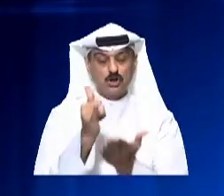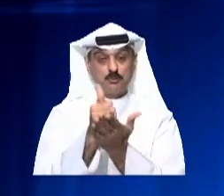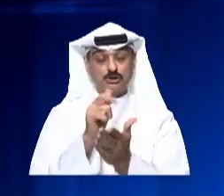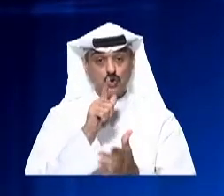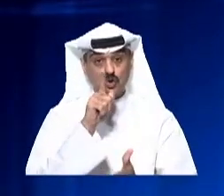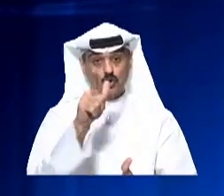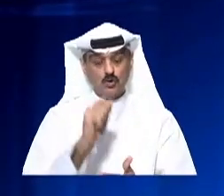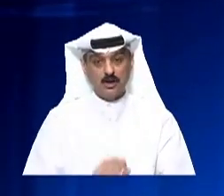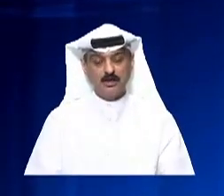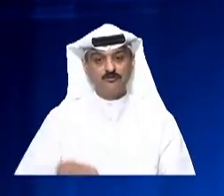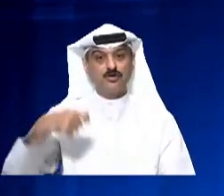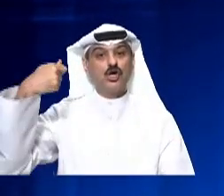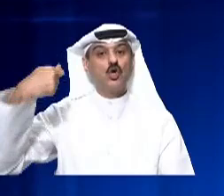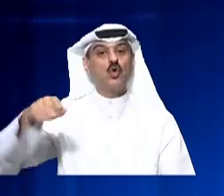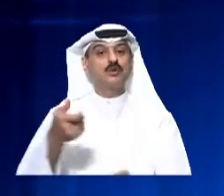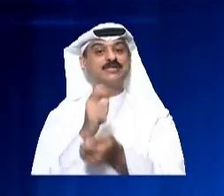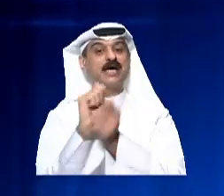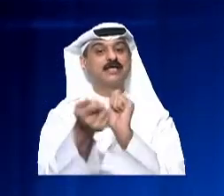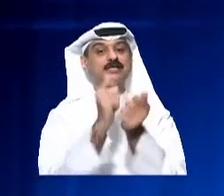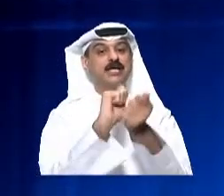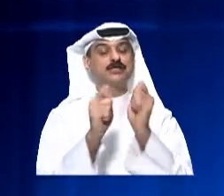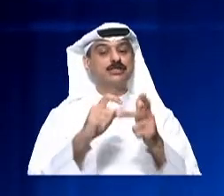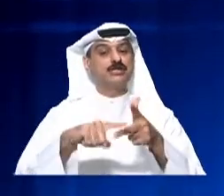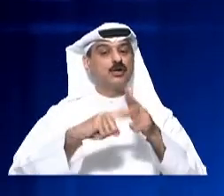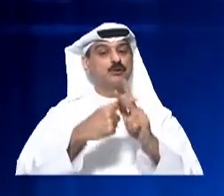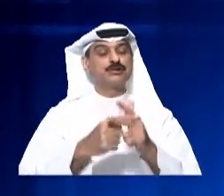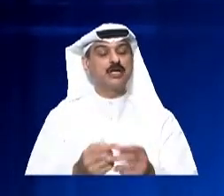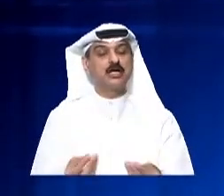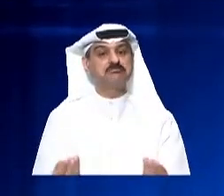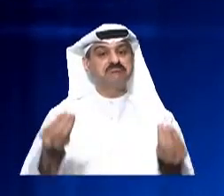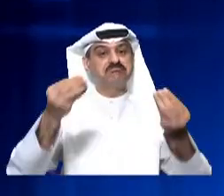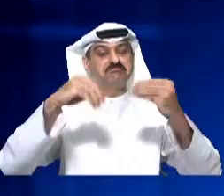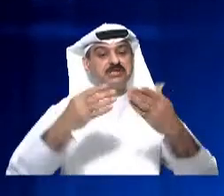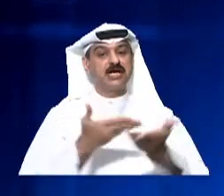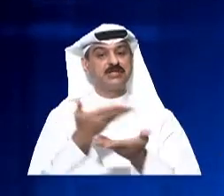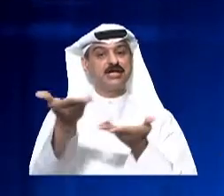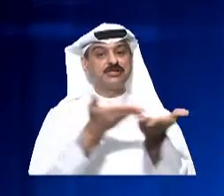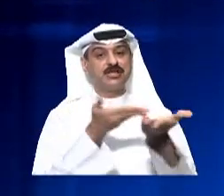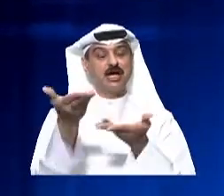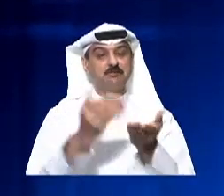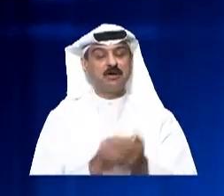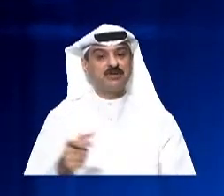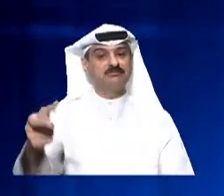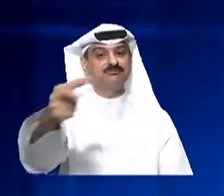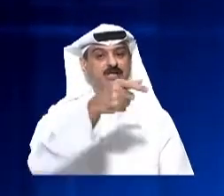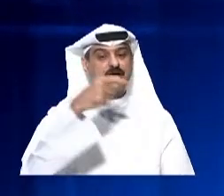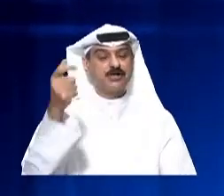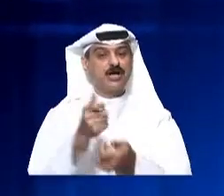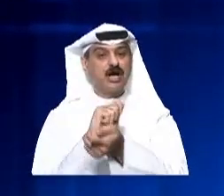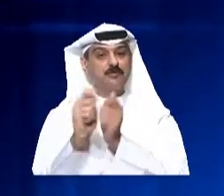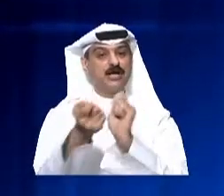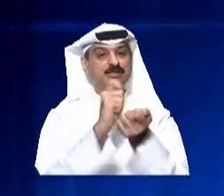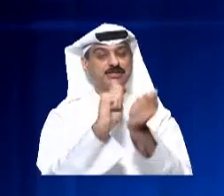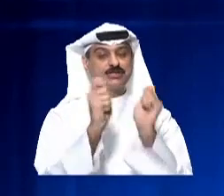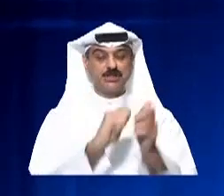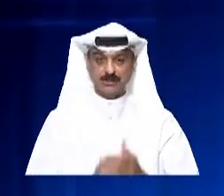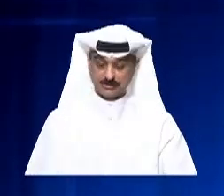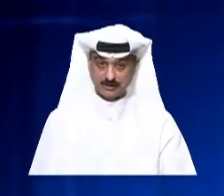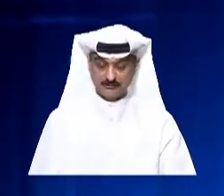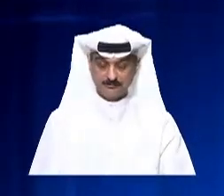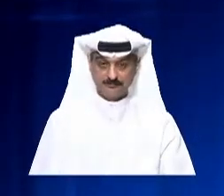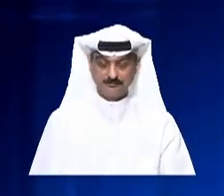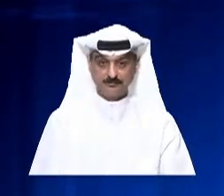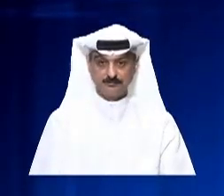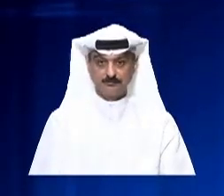قيام وزارة التجارة والصناعة بإضافة مجموعة من خدمات الرقابة التجارية في تطبيق سهل